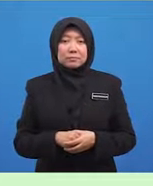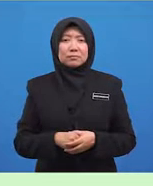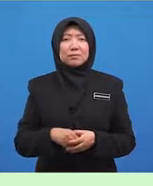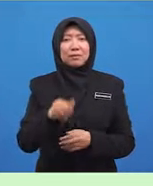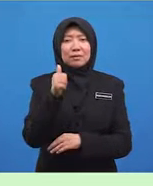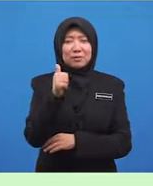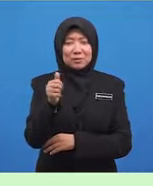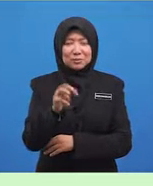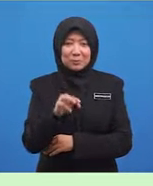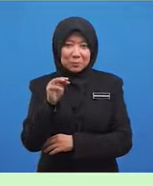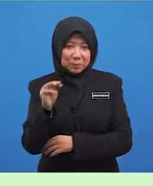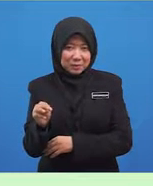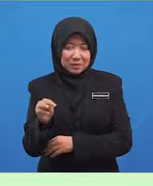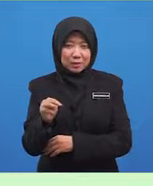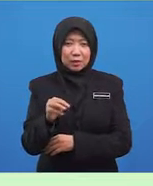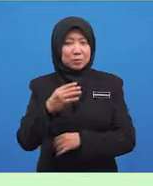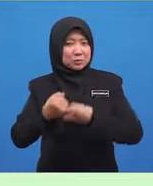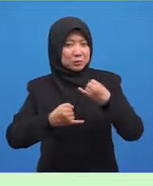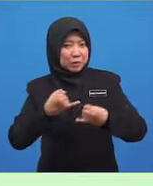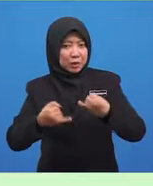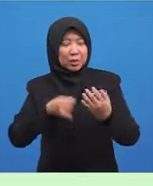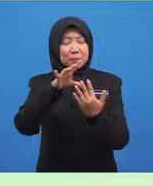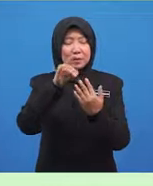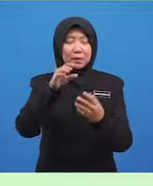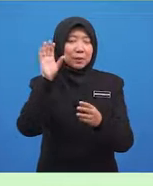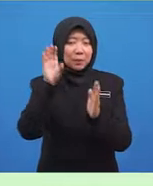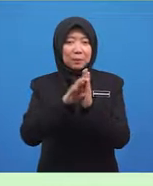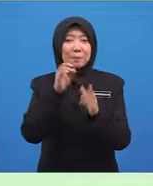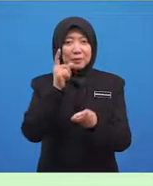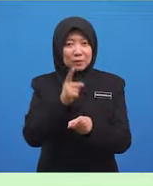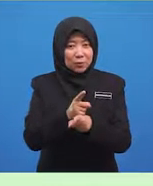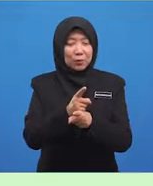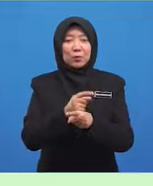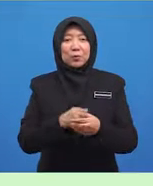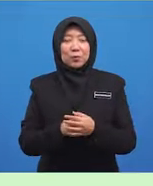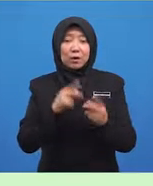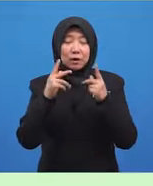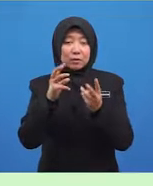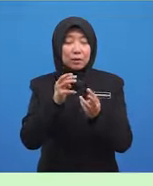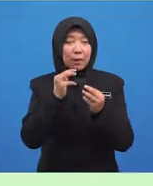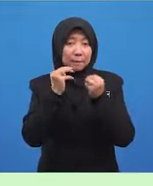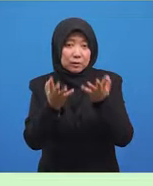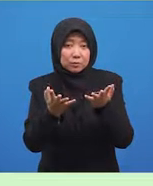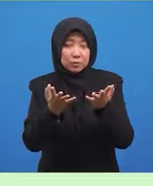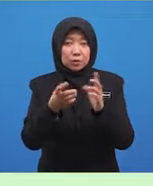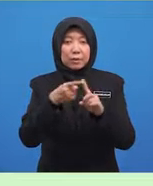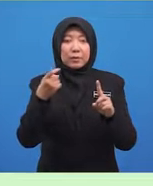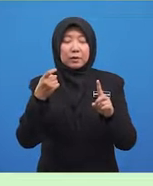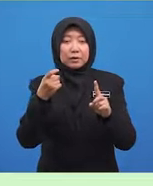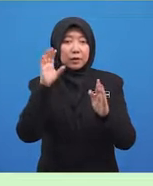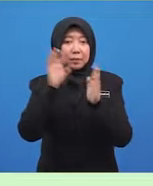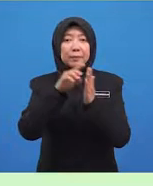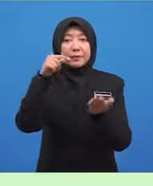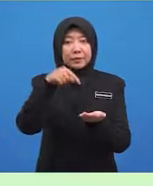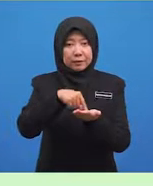Bagus murid-murid. Kamu berjaya memilih gambar yang betul. Kata majmuk daripada gambar ini